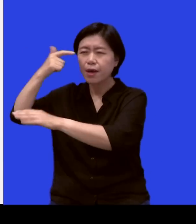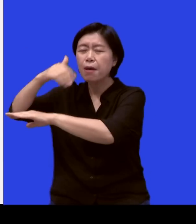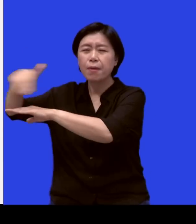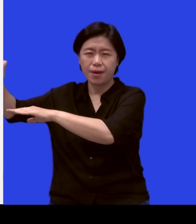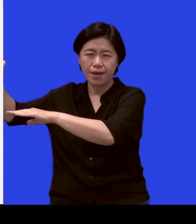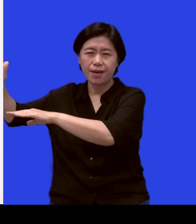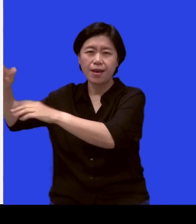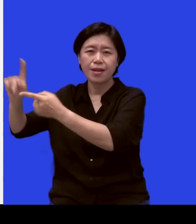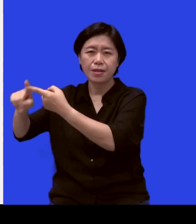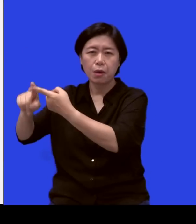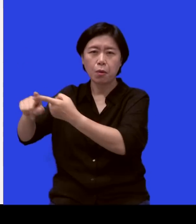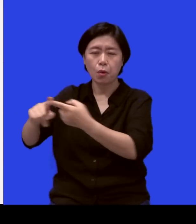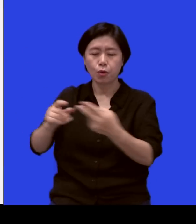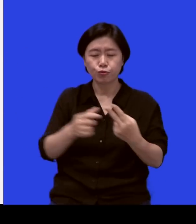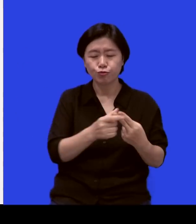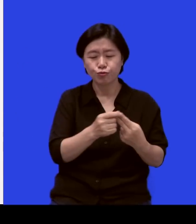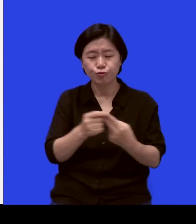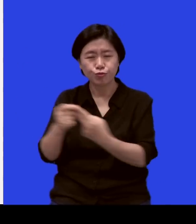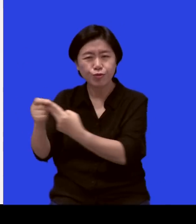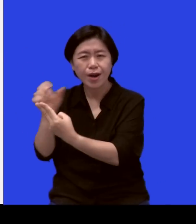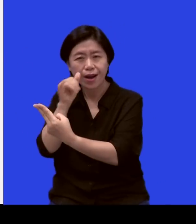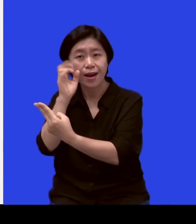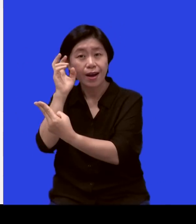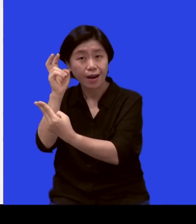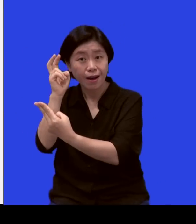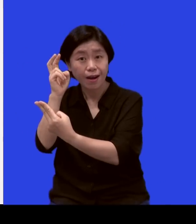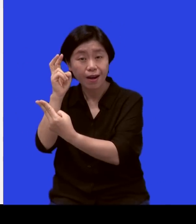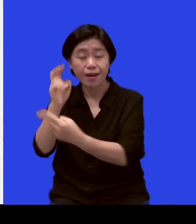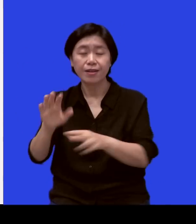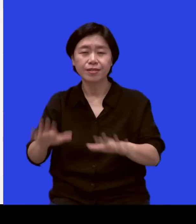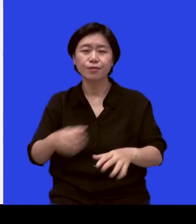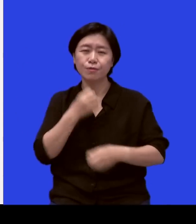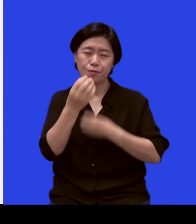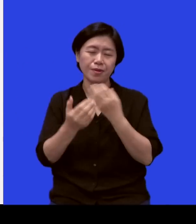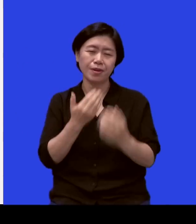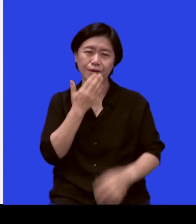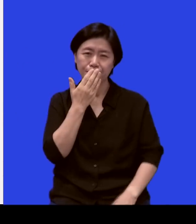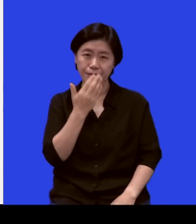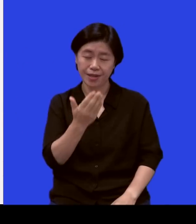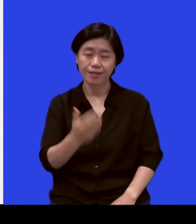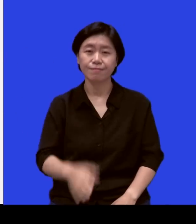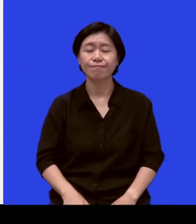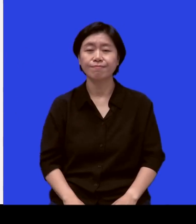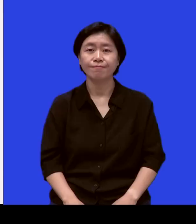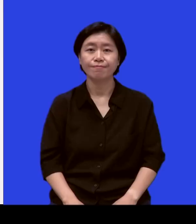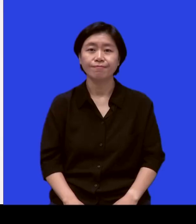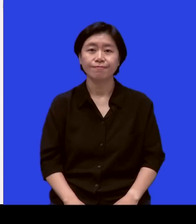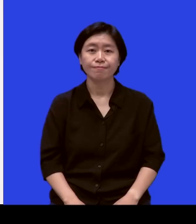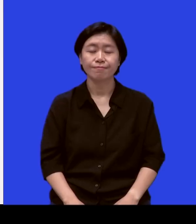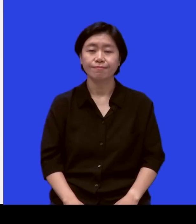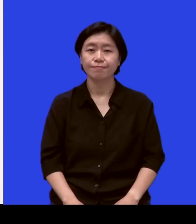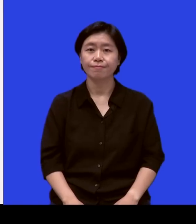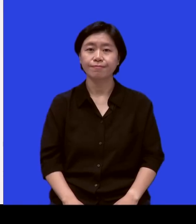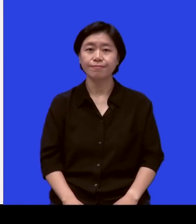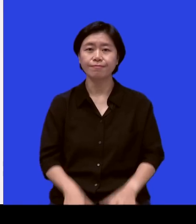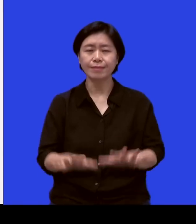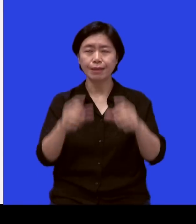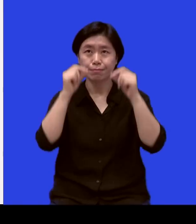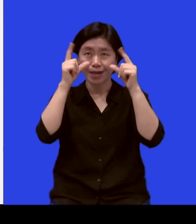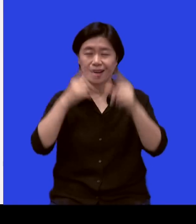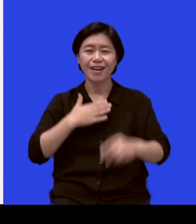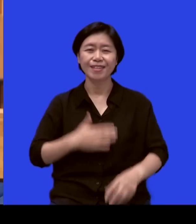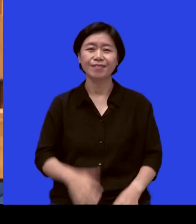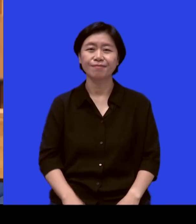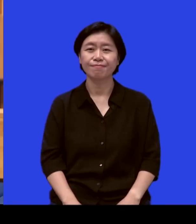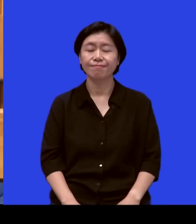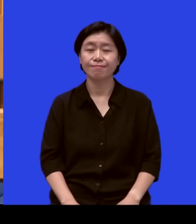두 개를 합해가지고 이렇게 끌고 가신 거구나 이런 이제 고백을 이제 지금 10여 년 세월이 지나고 나니까 이제 보게